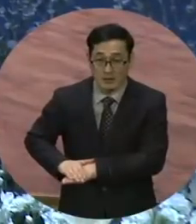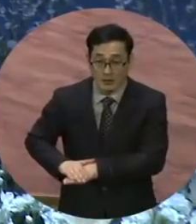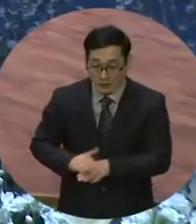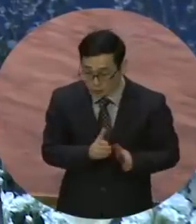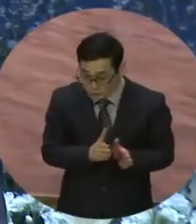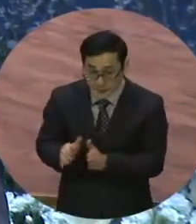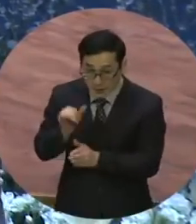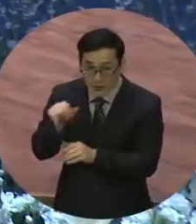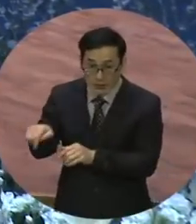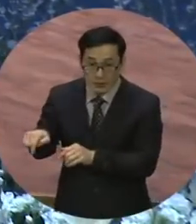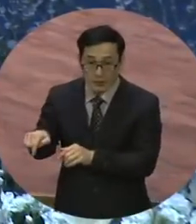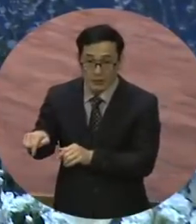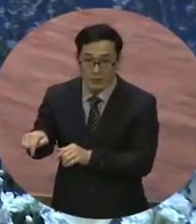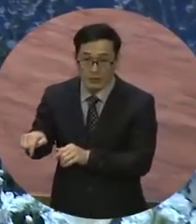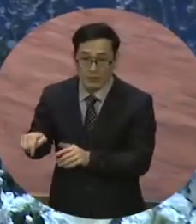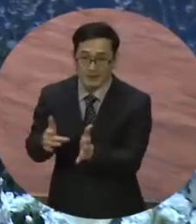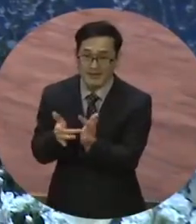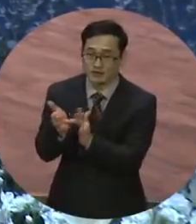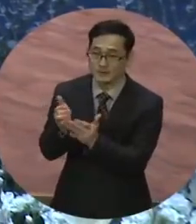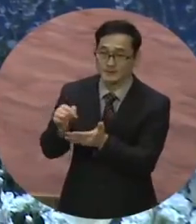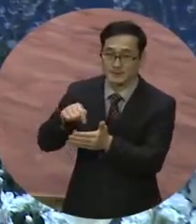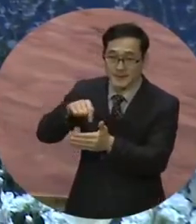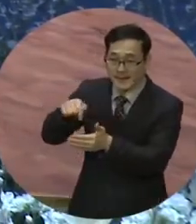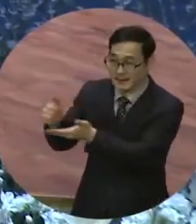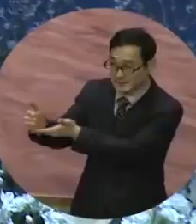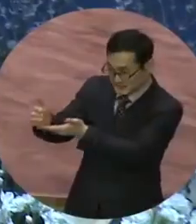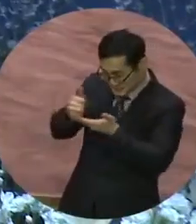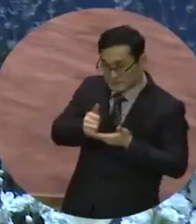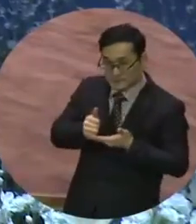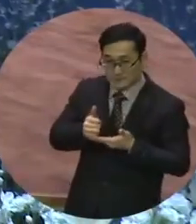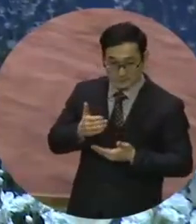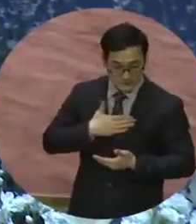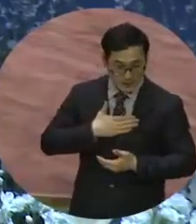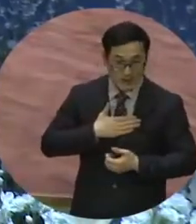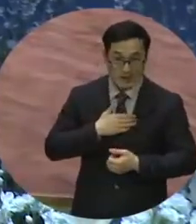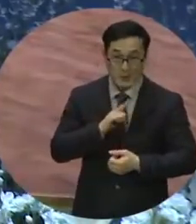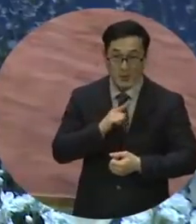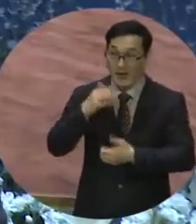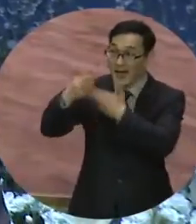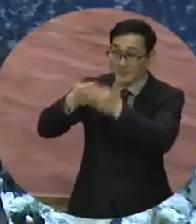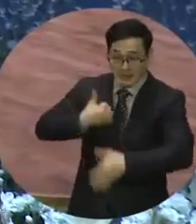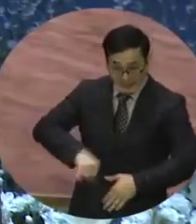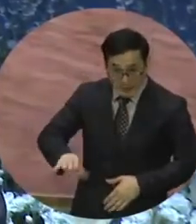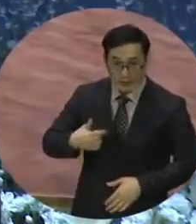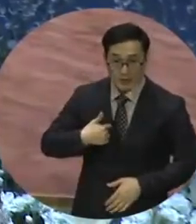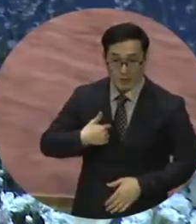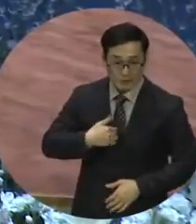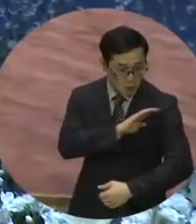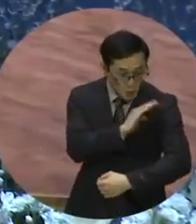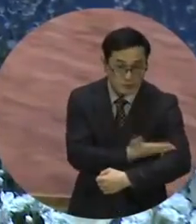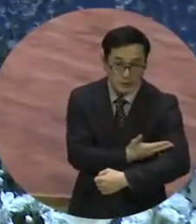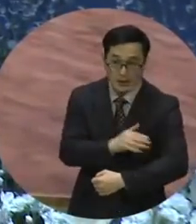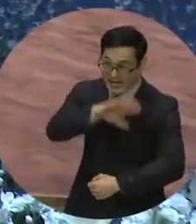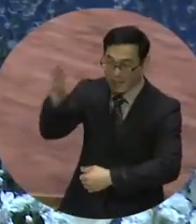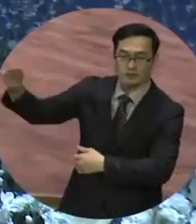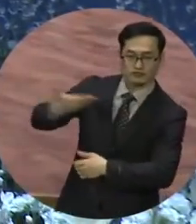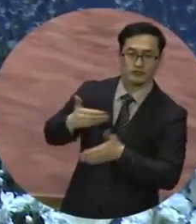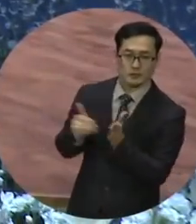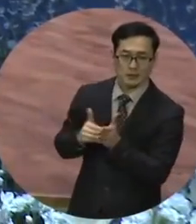놓으셨어요. 예수 그리스도 안에게 새롭게 주어진 신분과 이 권세를 사실적으로 사용하시기를